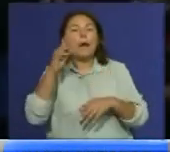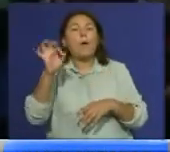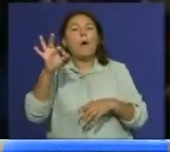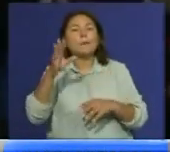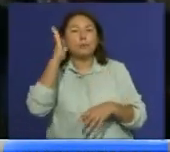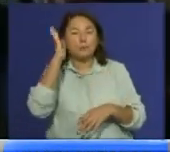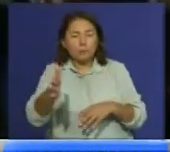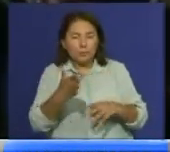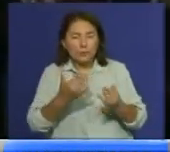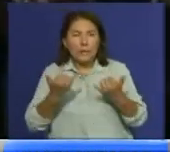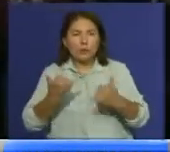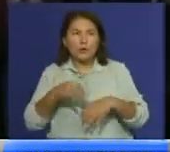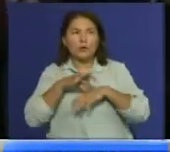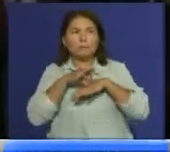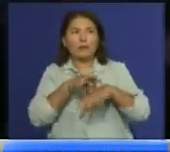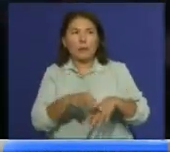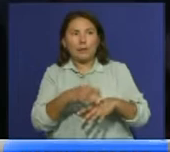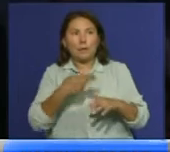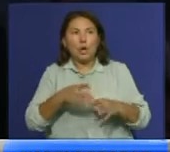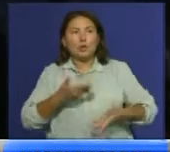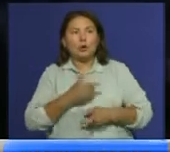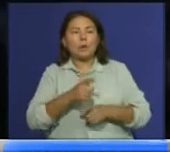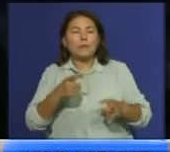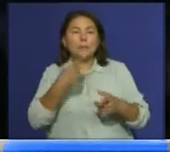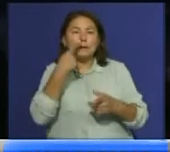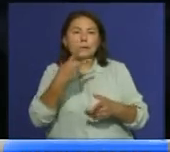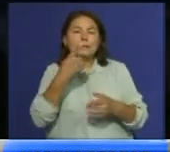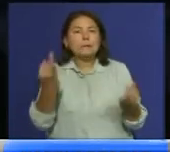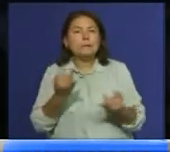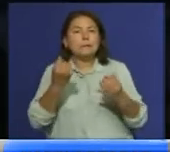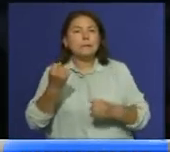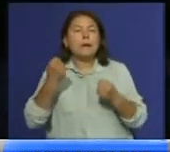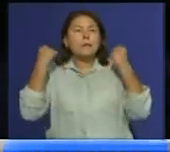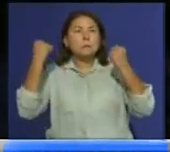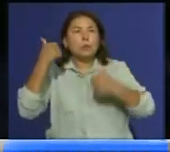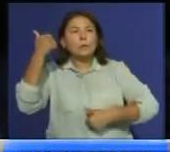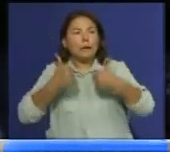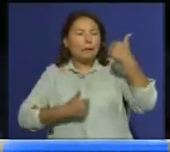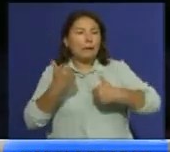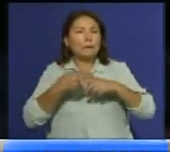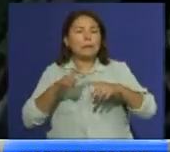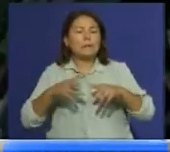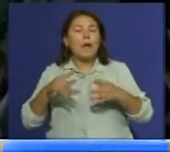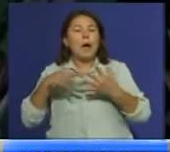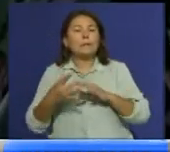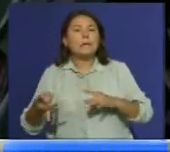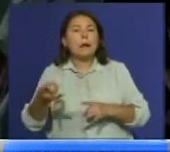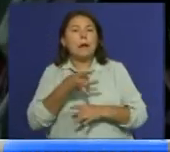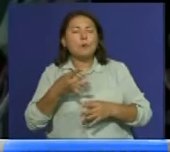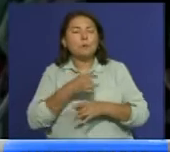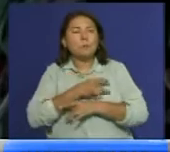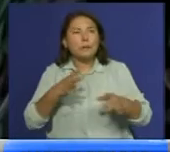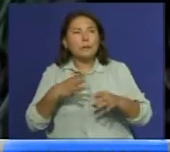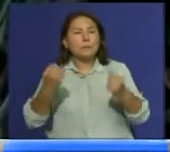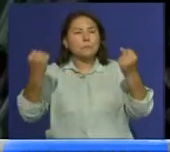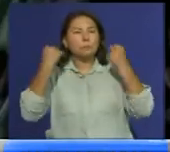ірілі ұсақ шаралар өтуде. Апта сайын аудан тұрғындары қызықты байқаулар мен тартысты бәсекелерге куә болмақ. Жалпы ауданның мерейтойы шеңберінде жаңа